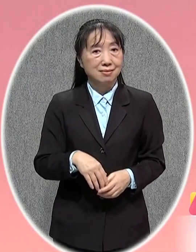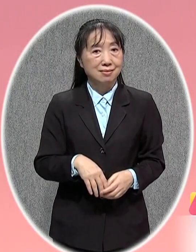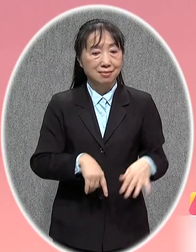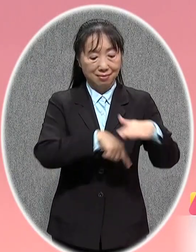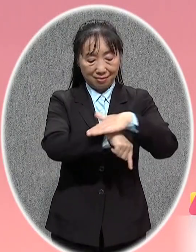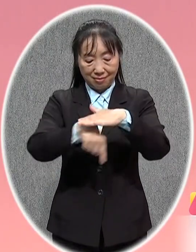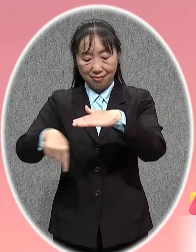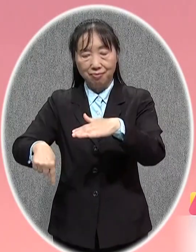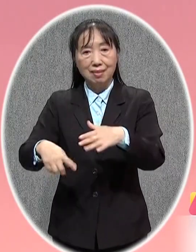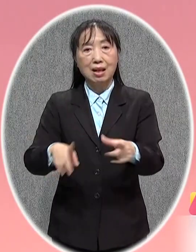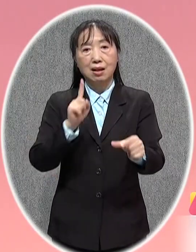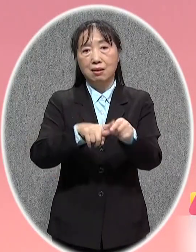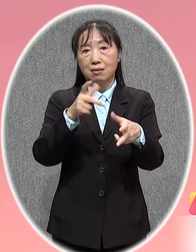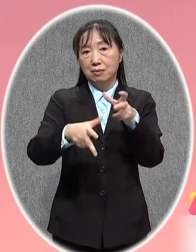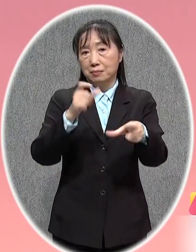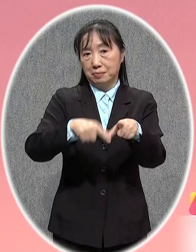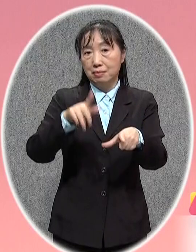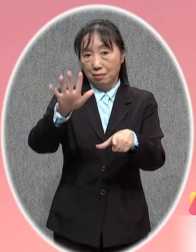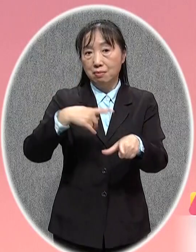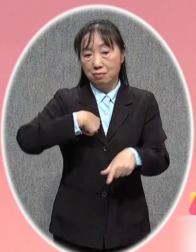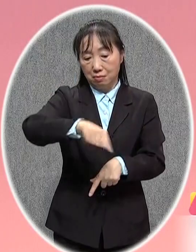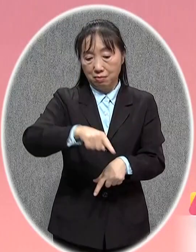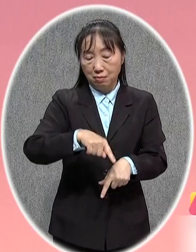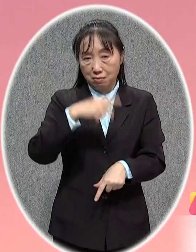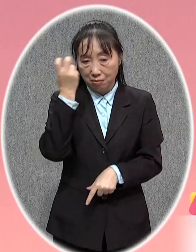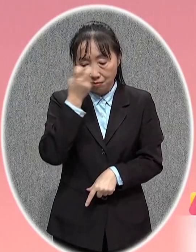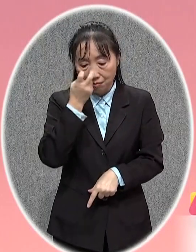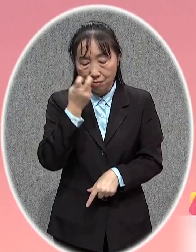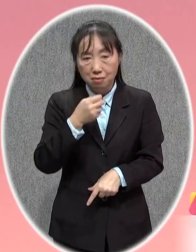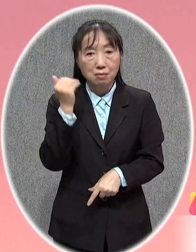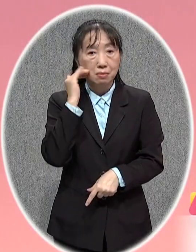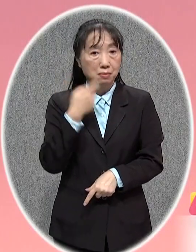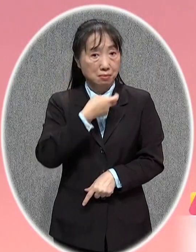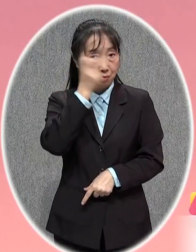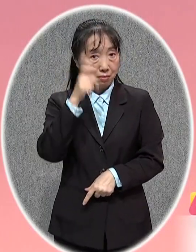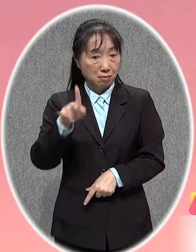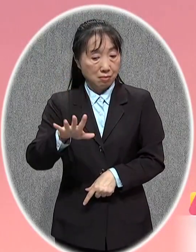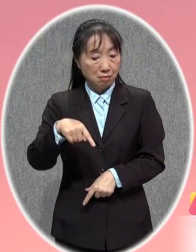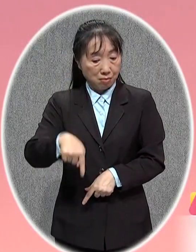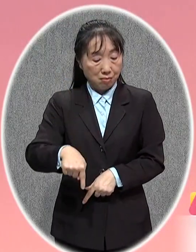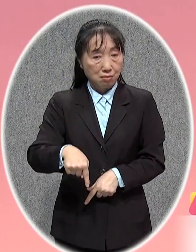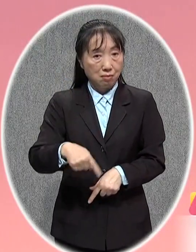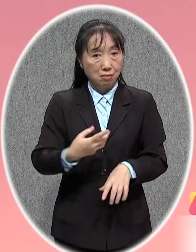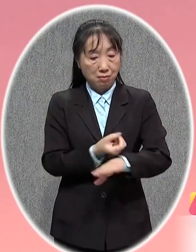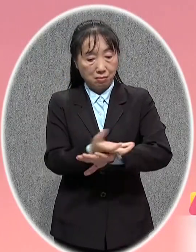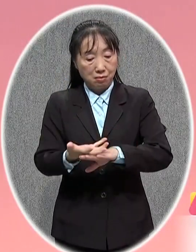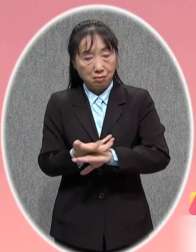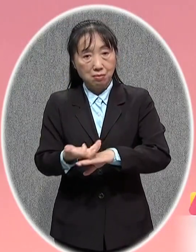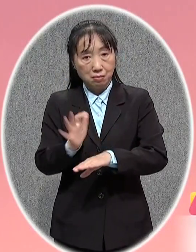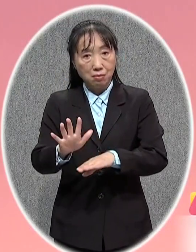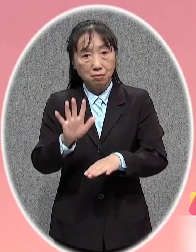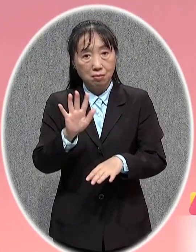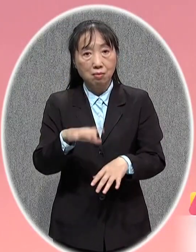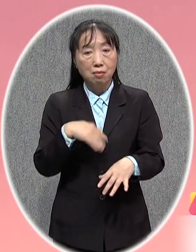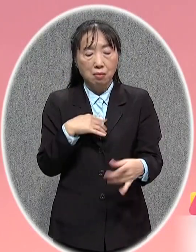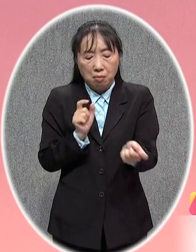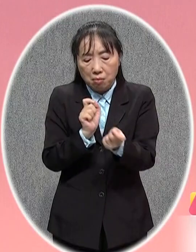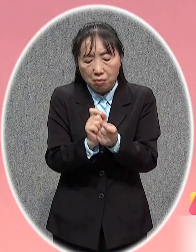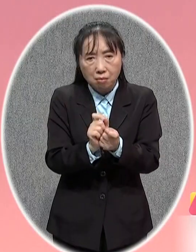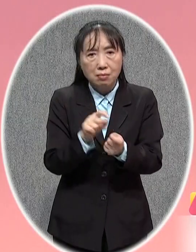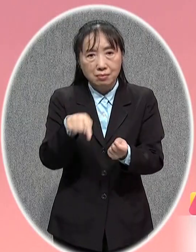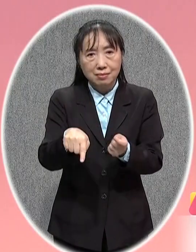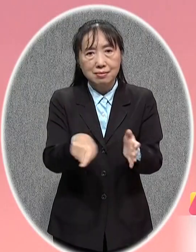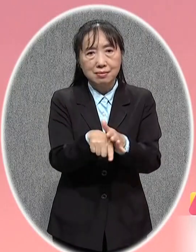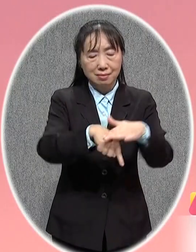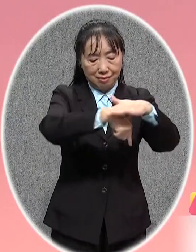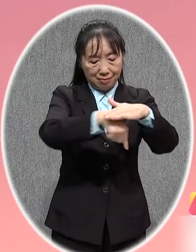分，中油公司它有详细的调查，只要有发现有柴山多杯孔的部分，或者说距离过近呢，其实那